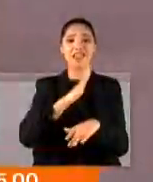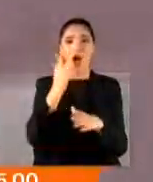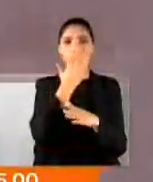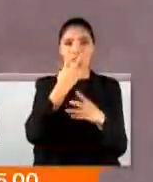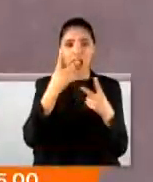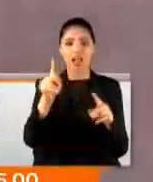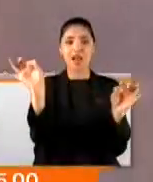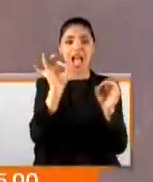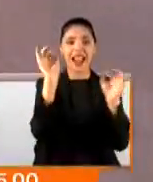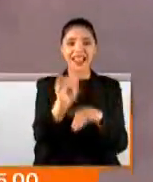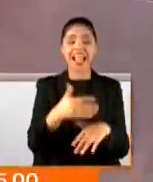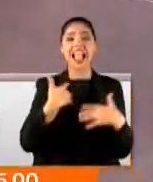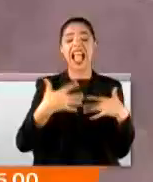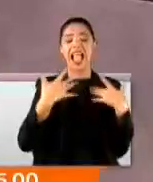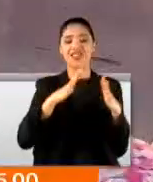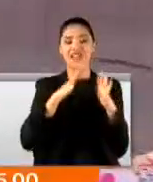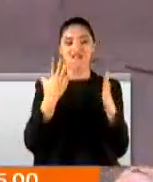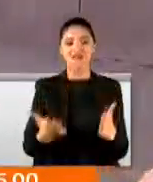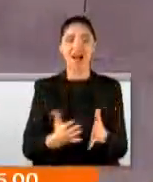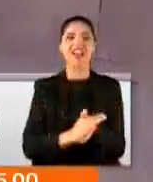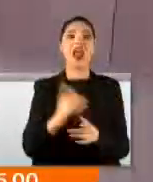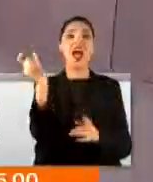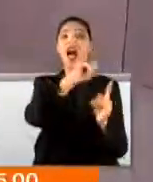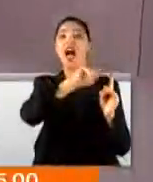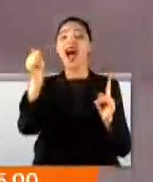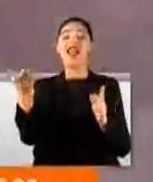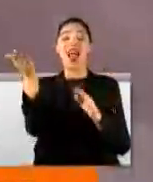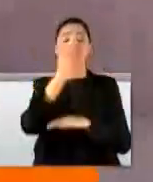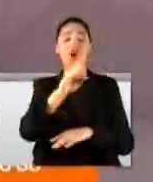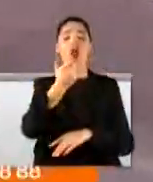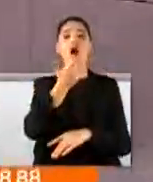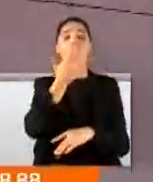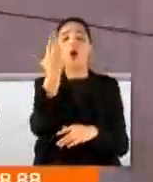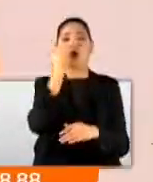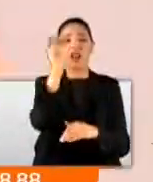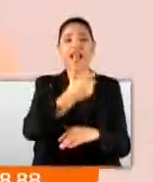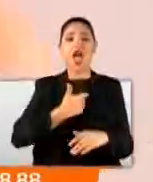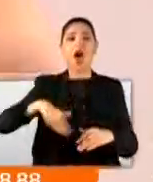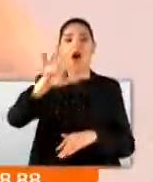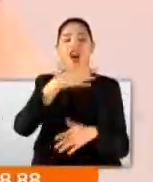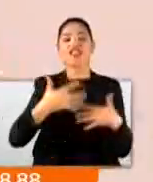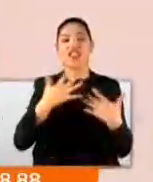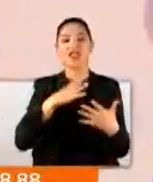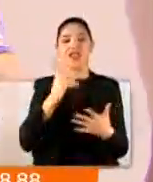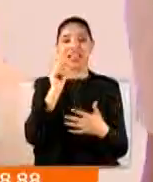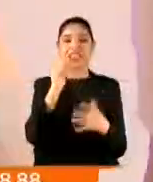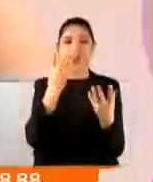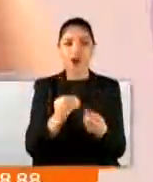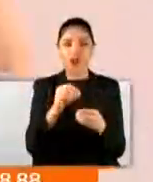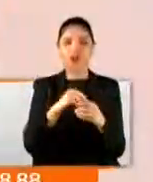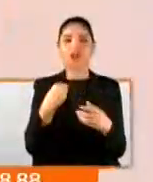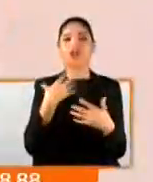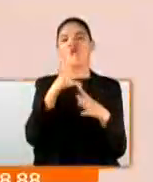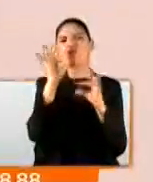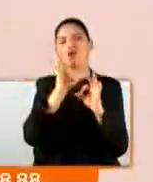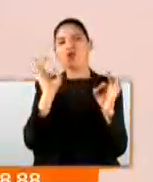Kardelen? Erken. Heyecanlı mısın? Evet. Aylar sonra okula dönen öğrenciler heyecanlıydı. İki gün olduğu için yani çok